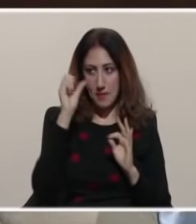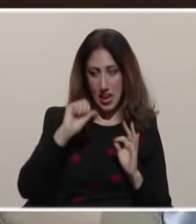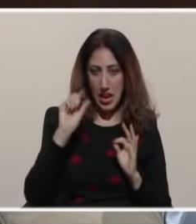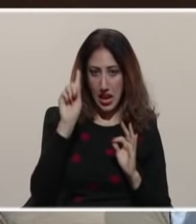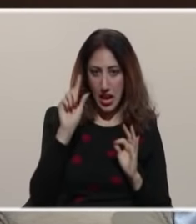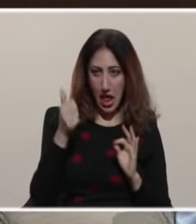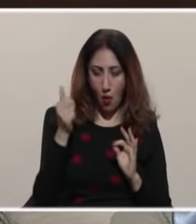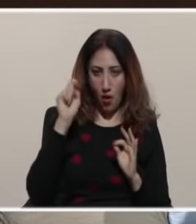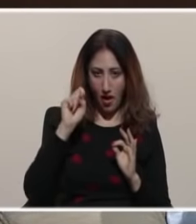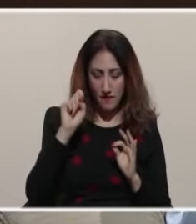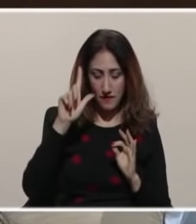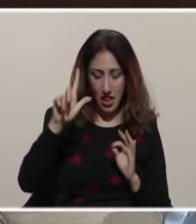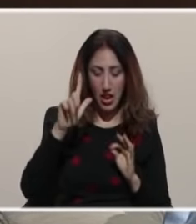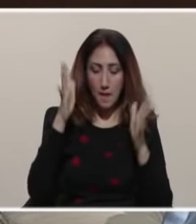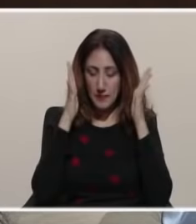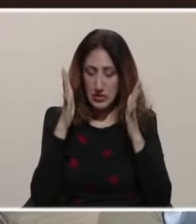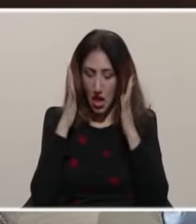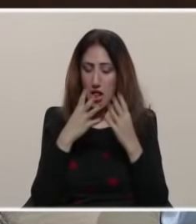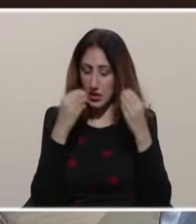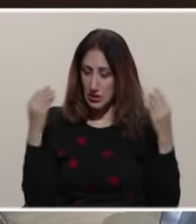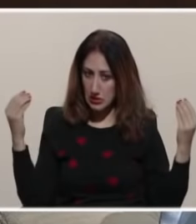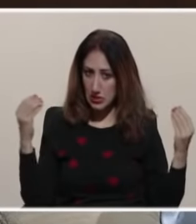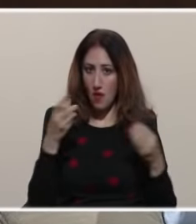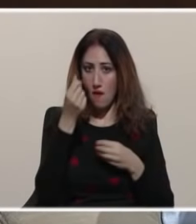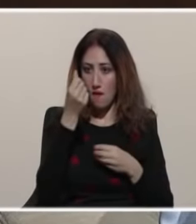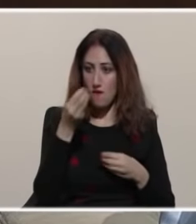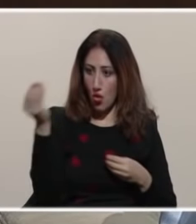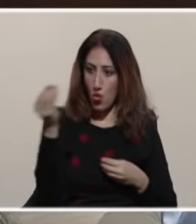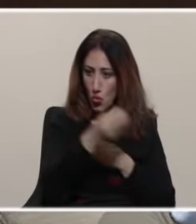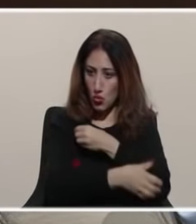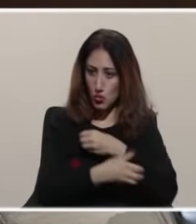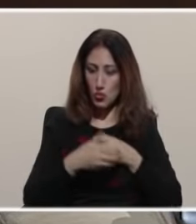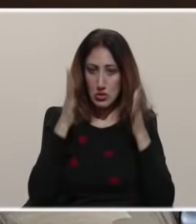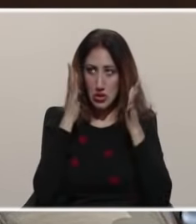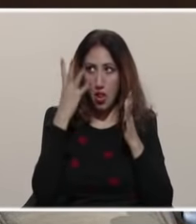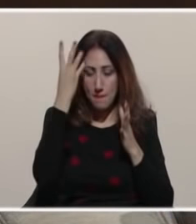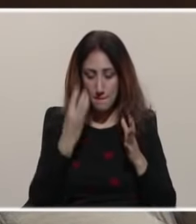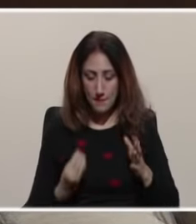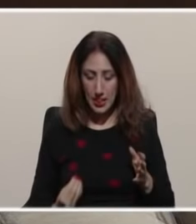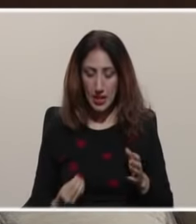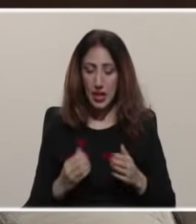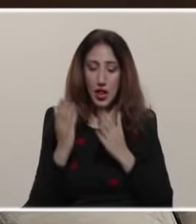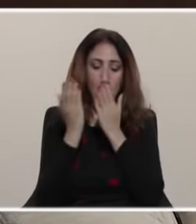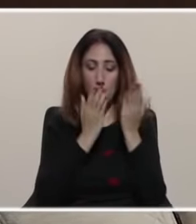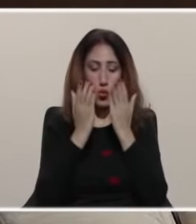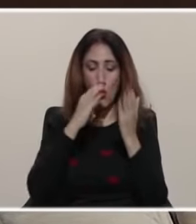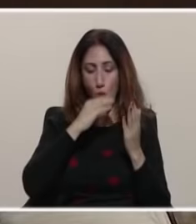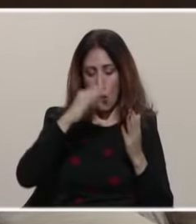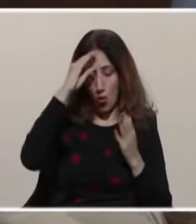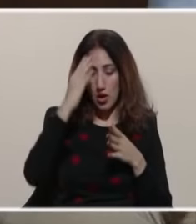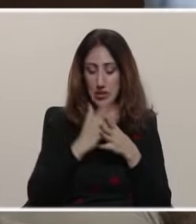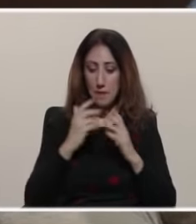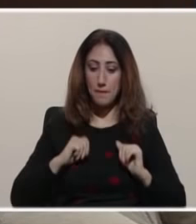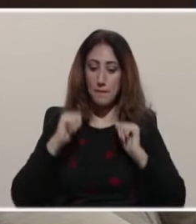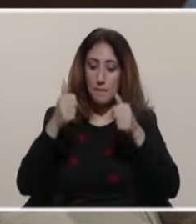محتاجين نكثر جدا من الصلاة والصدقة والقيام والقرآن استعدادا لرمضان.